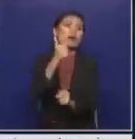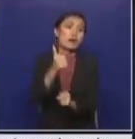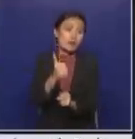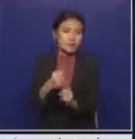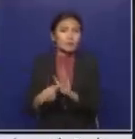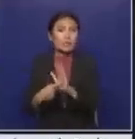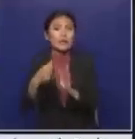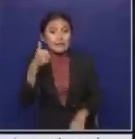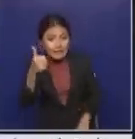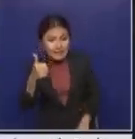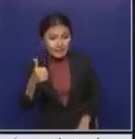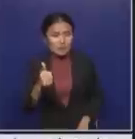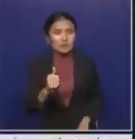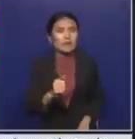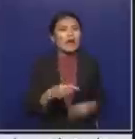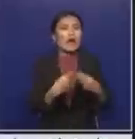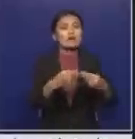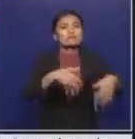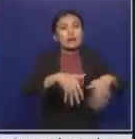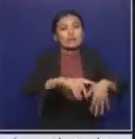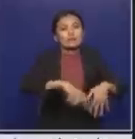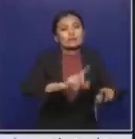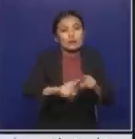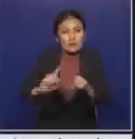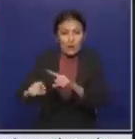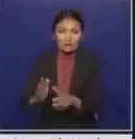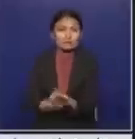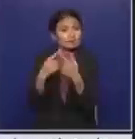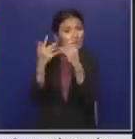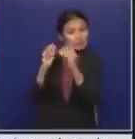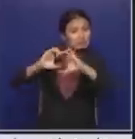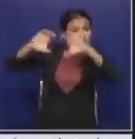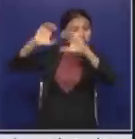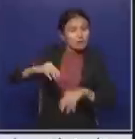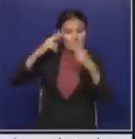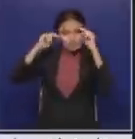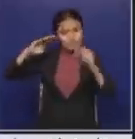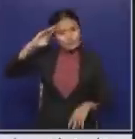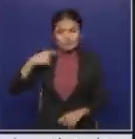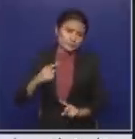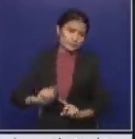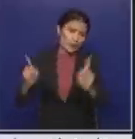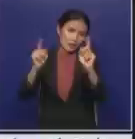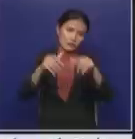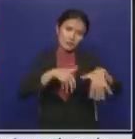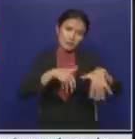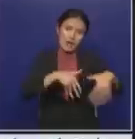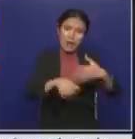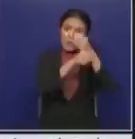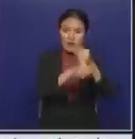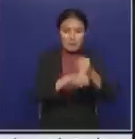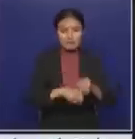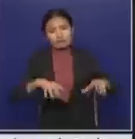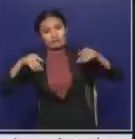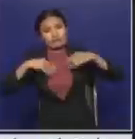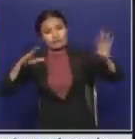ของคนเอกประยุทธ์จันทร์โอชาทำกลับตรงกันข้ามกับท่านประธานไม่รับฟังเสียงของประชาชนแถมยังเหิมเกริม